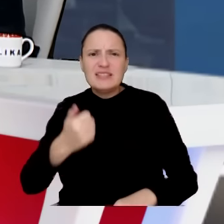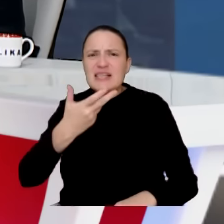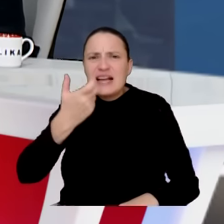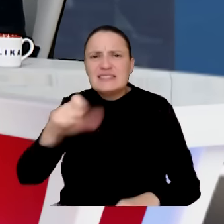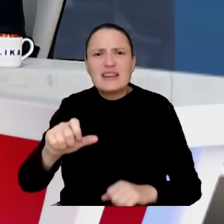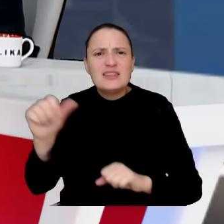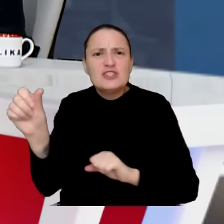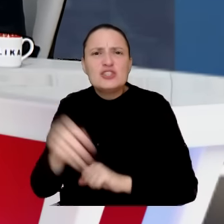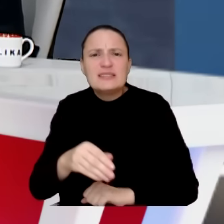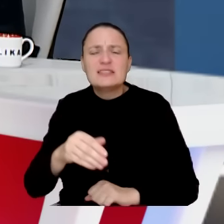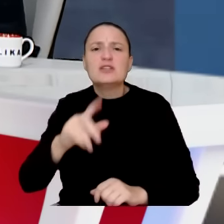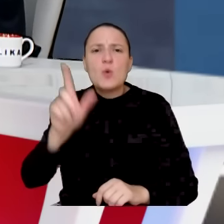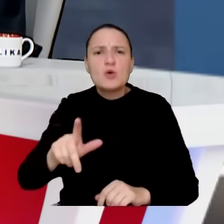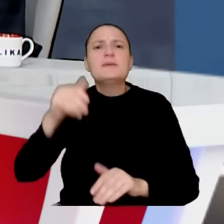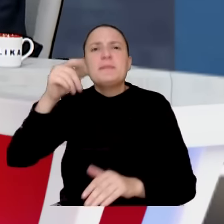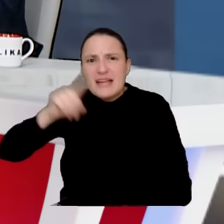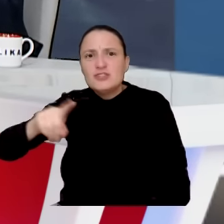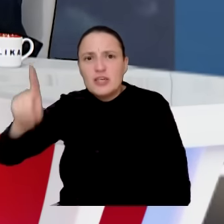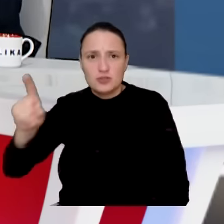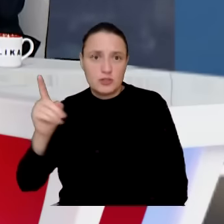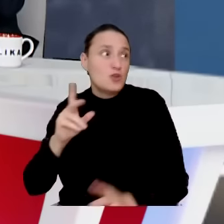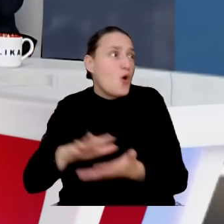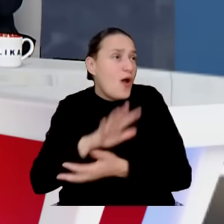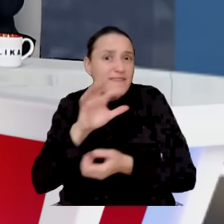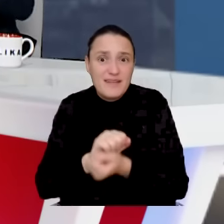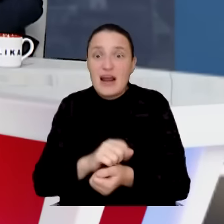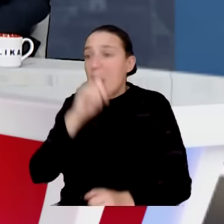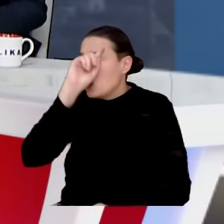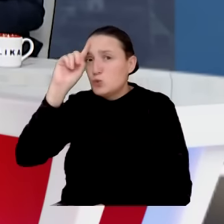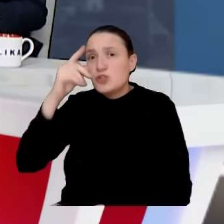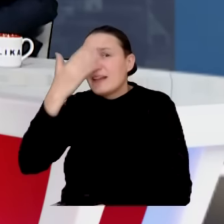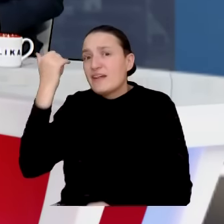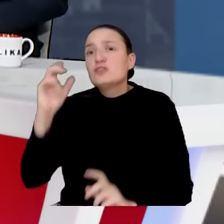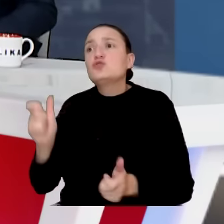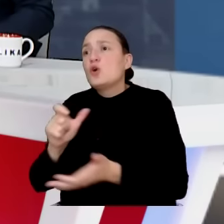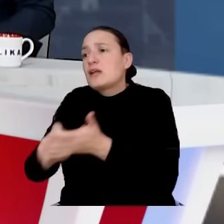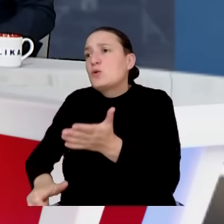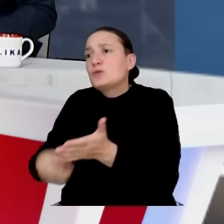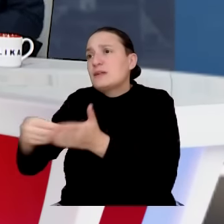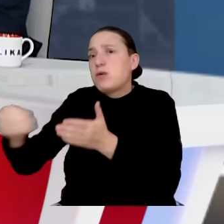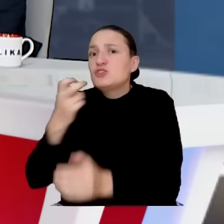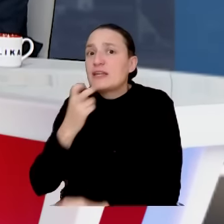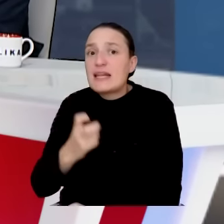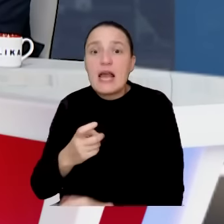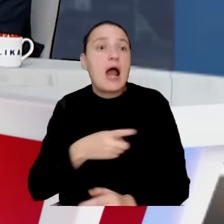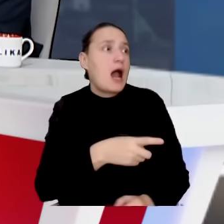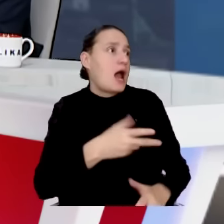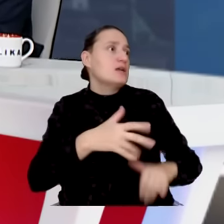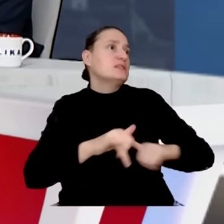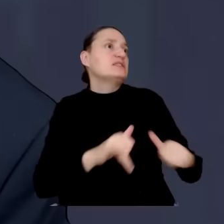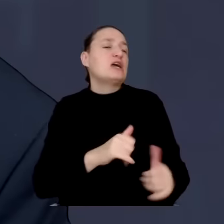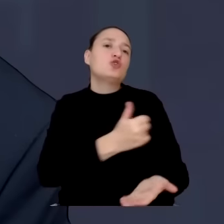złotych miesięcznie to jest gigantyczny skandal ludzie nie mają czym zapłacić za rachunki za prąd nominaci